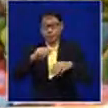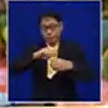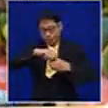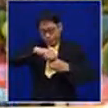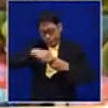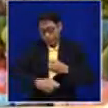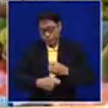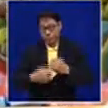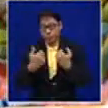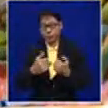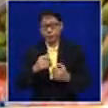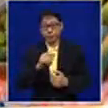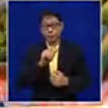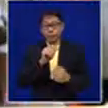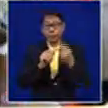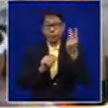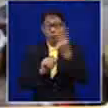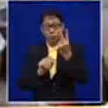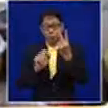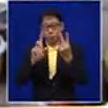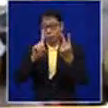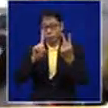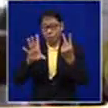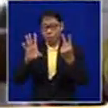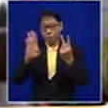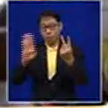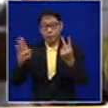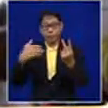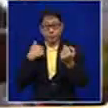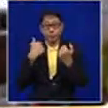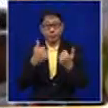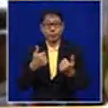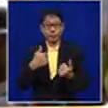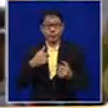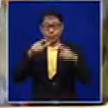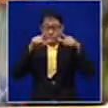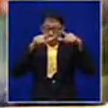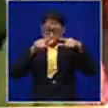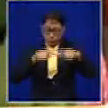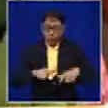านมาก2ลูกร้อยอ่ะ อืม ถูกมากนะคะ